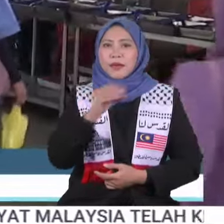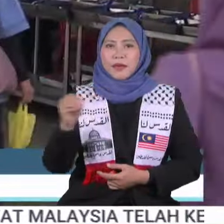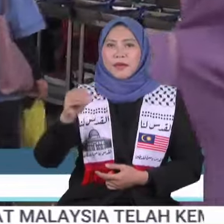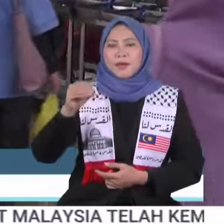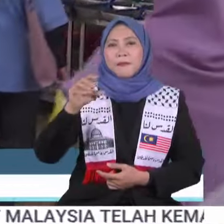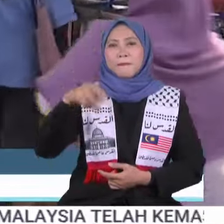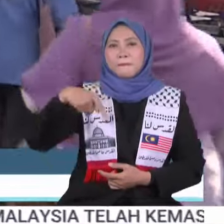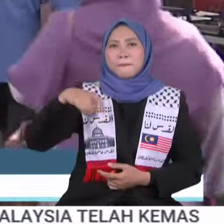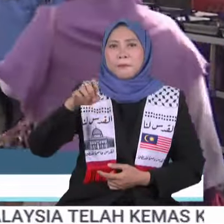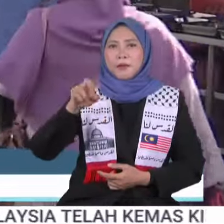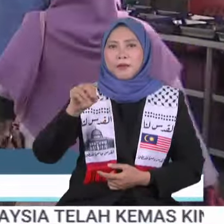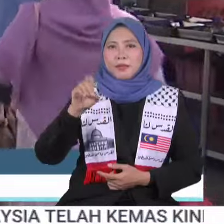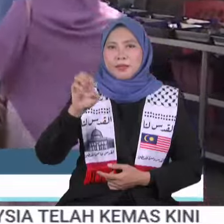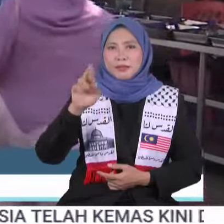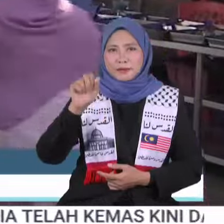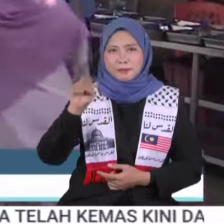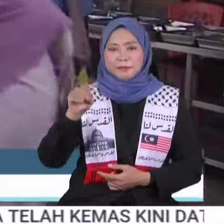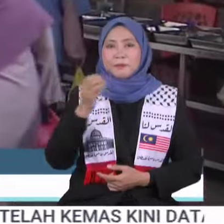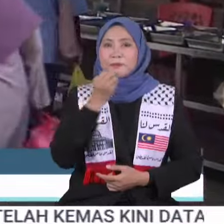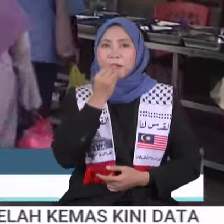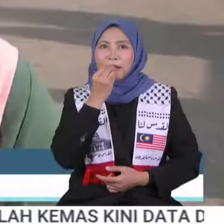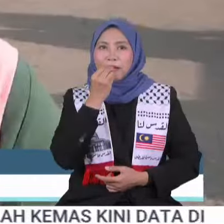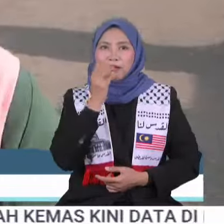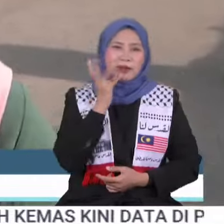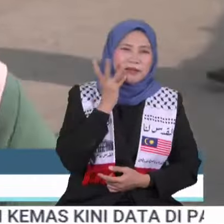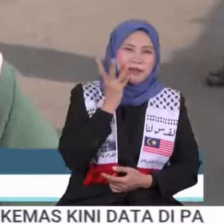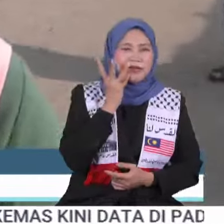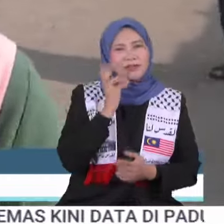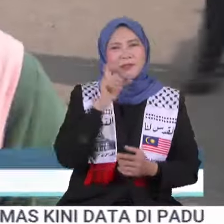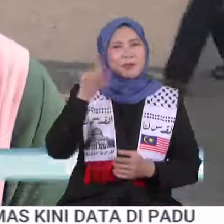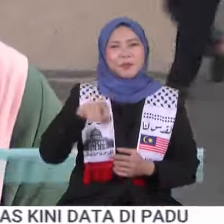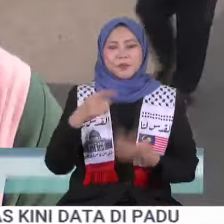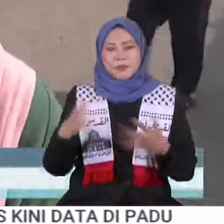juahcer untuk masakan beratat rumah